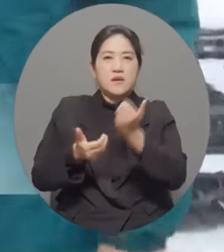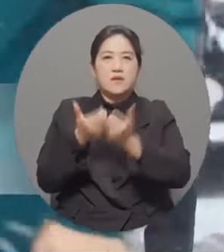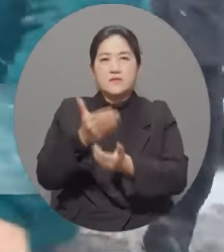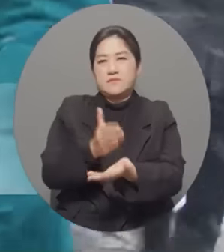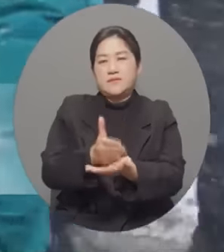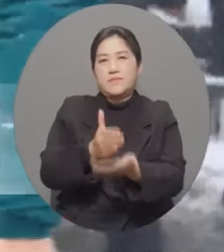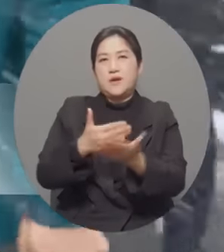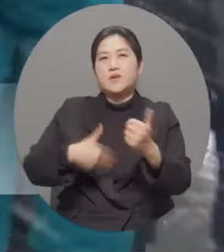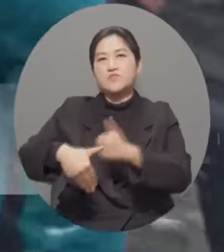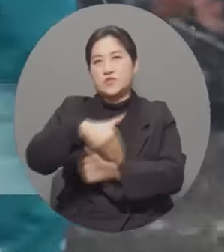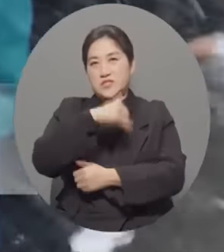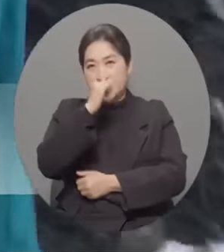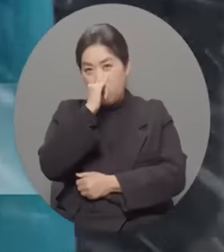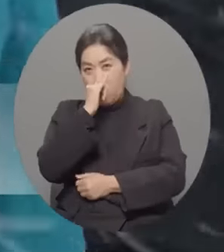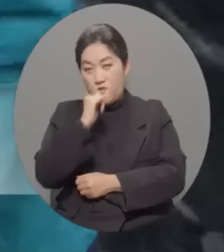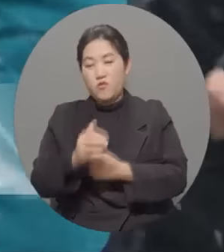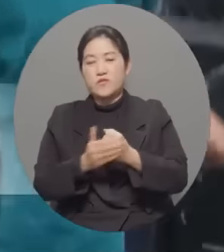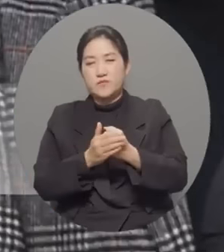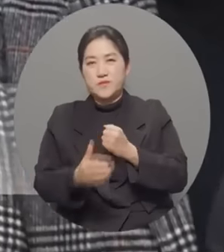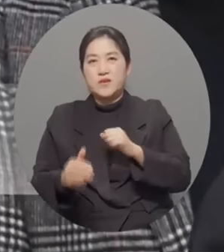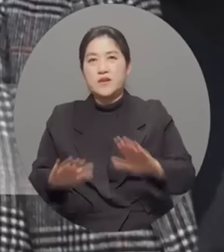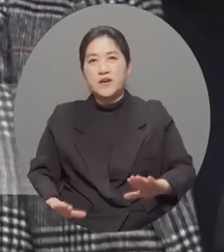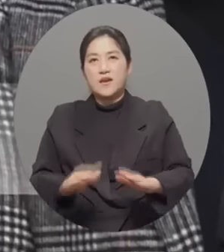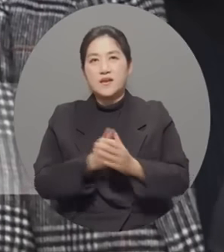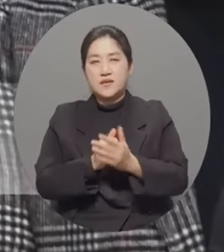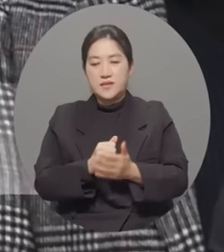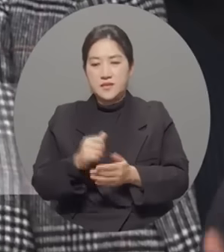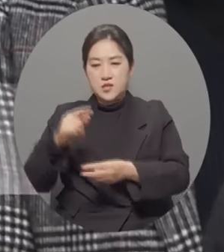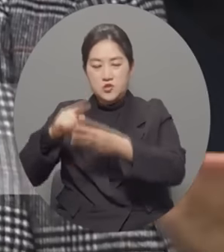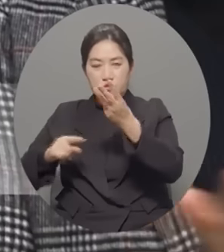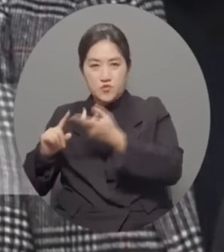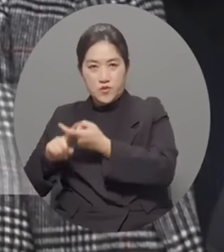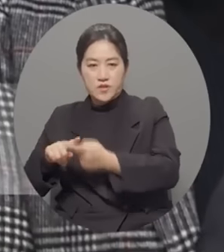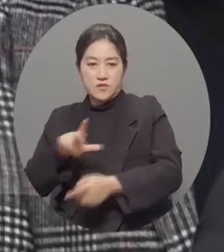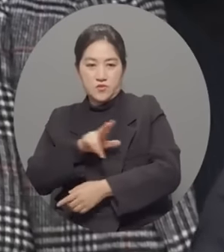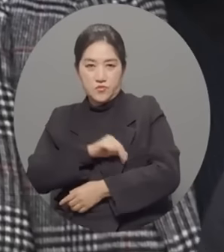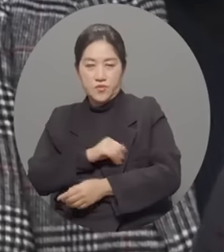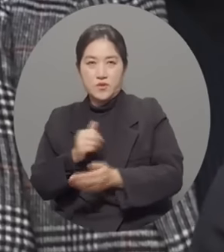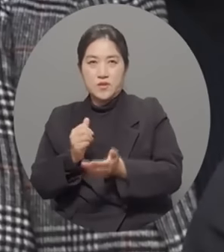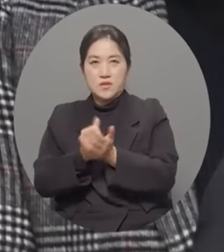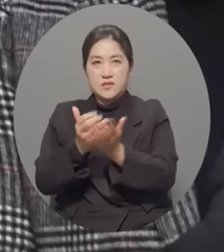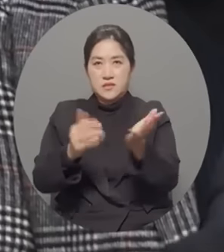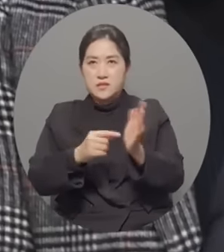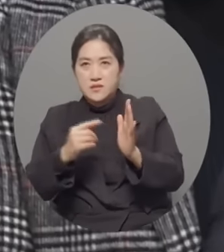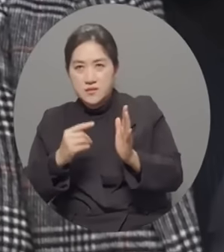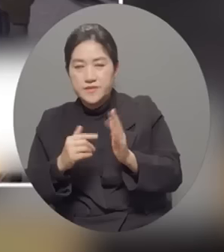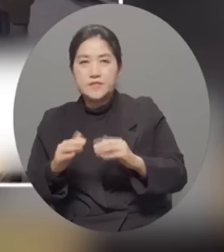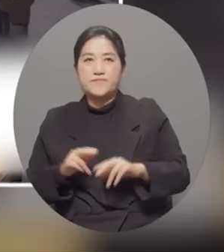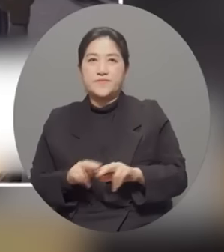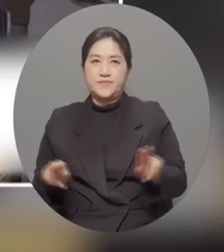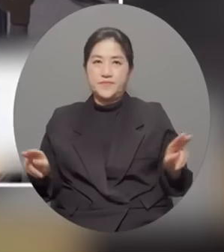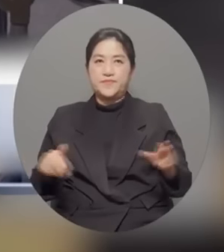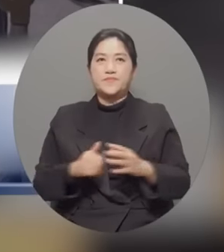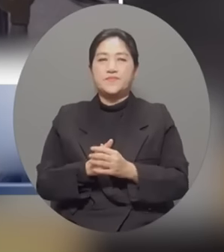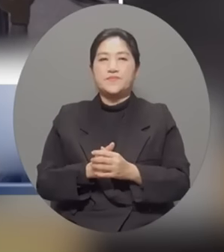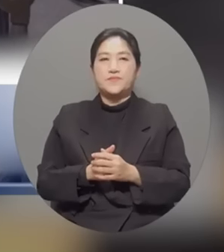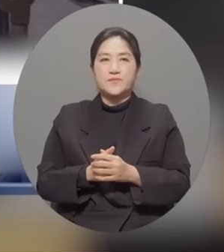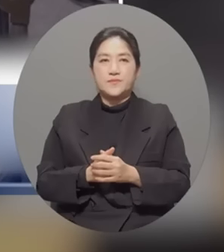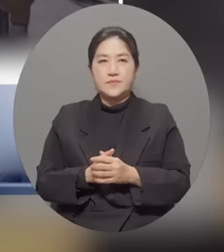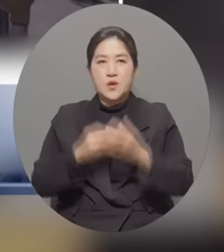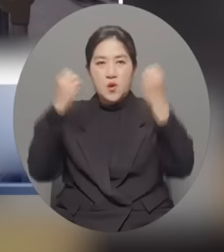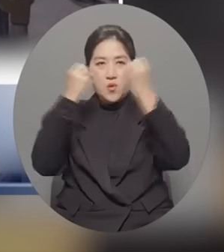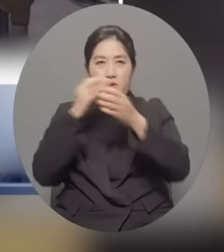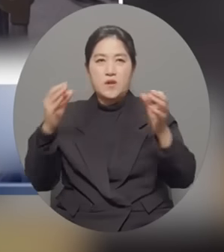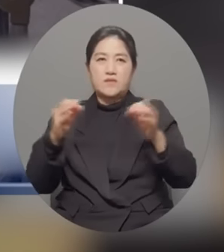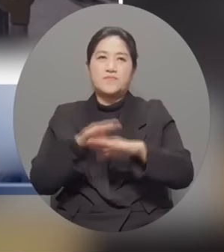막자는 분위기가 형성되면서 한 친윤계 의원이 예정됐던 기자회견을 취소했습니다. 오해는 금방